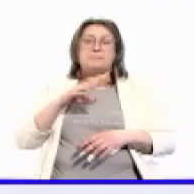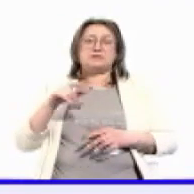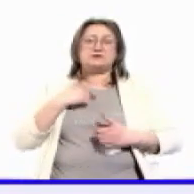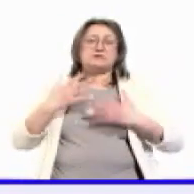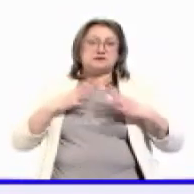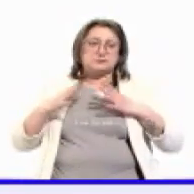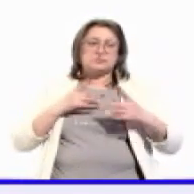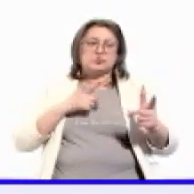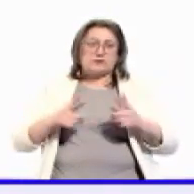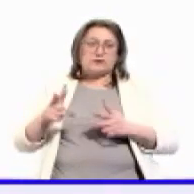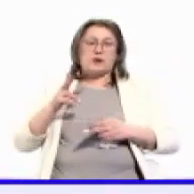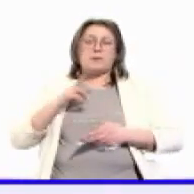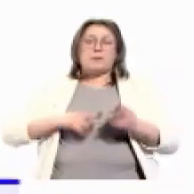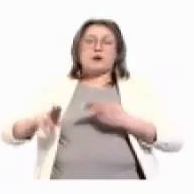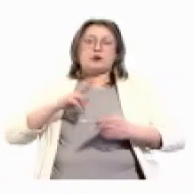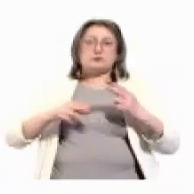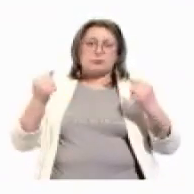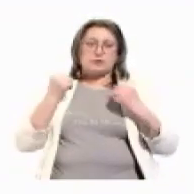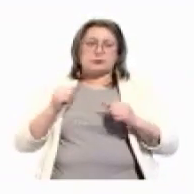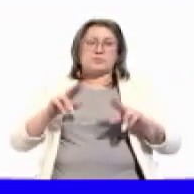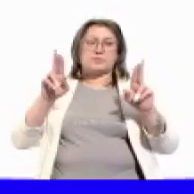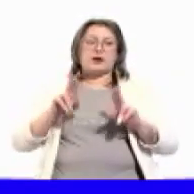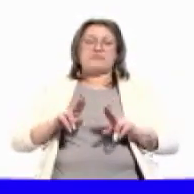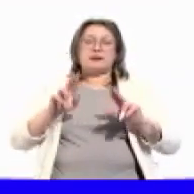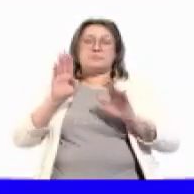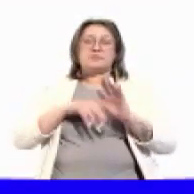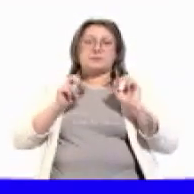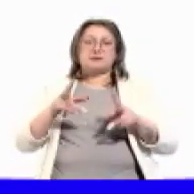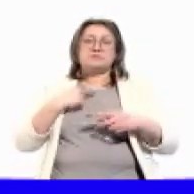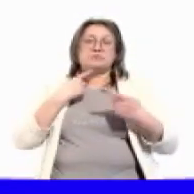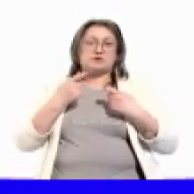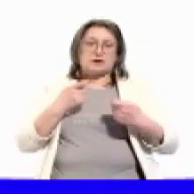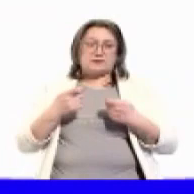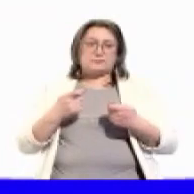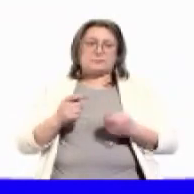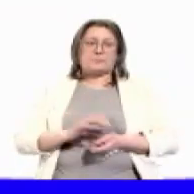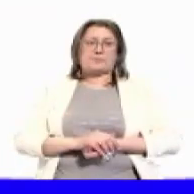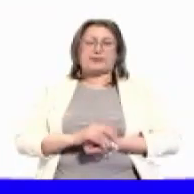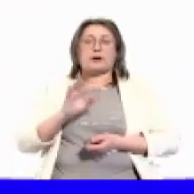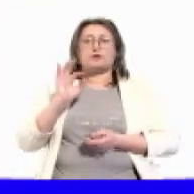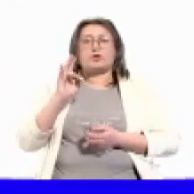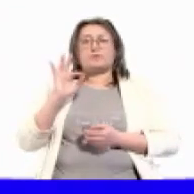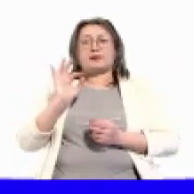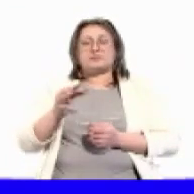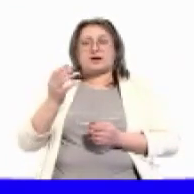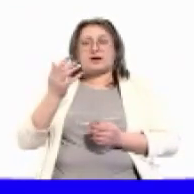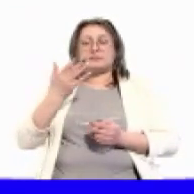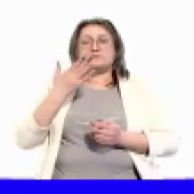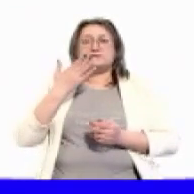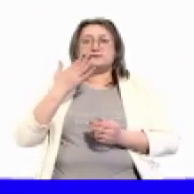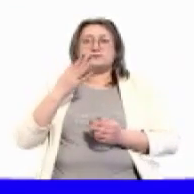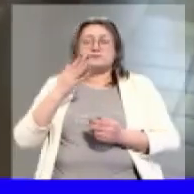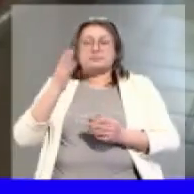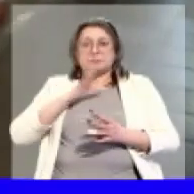сайысқа дайындалып жатырмыз. Қауіпсіздік ережелерін өрендеріміздің қаперіне салып отырам ылғи. Бірақ ойын қызығына беріліп, кейде